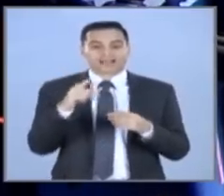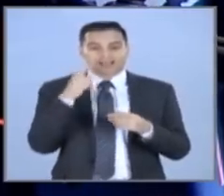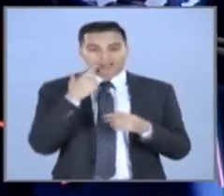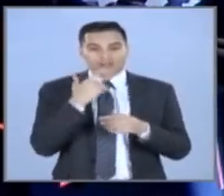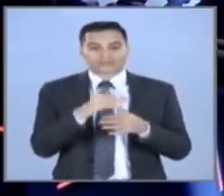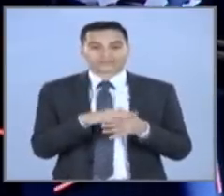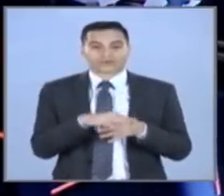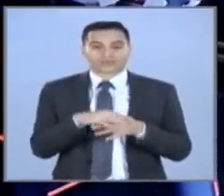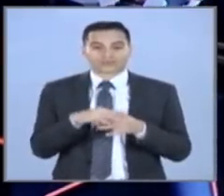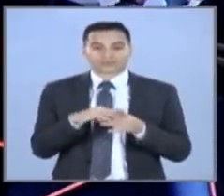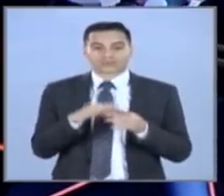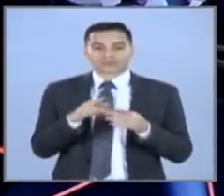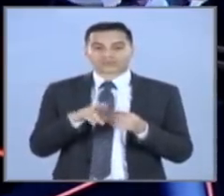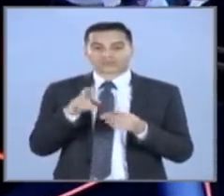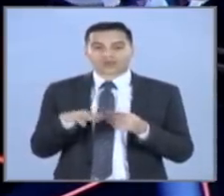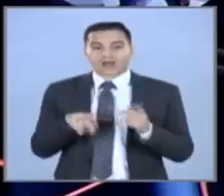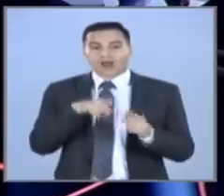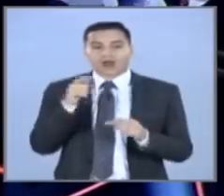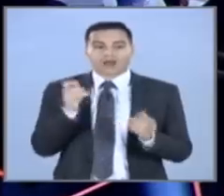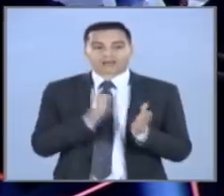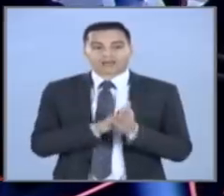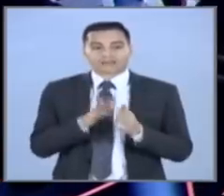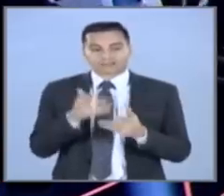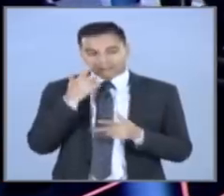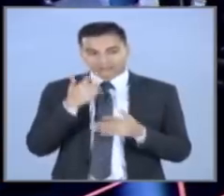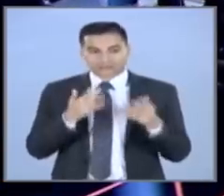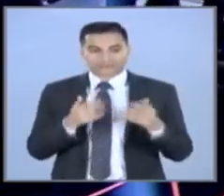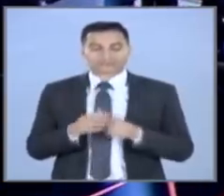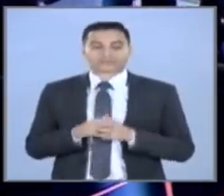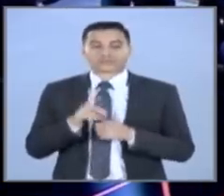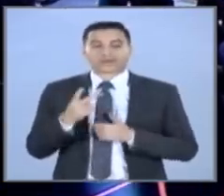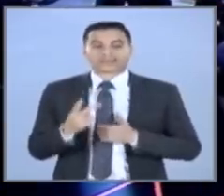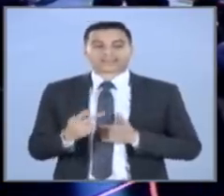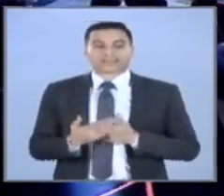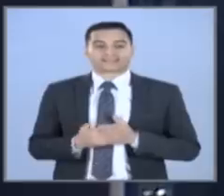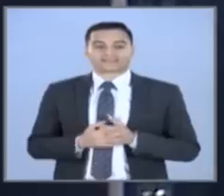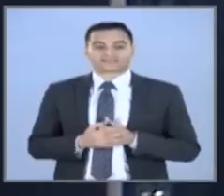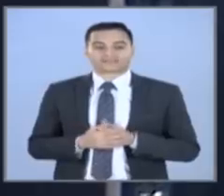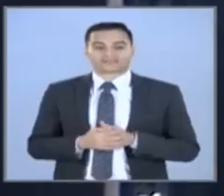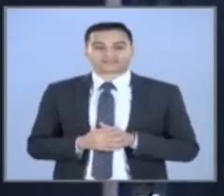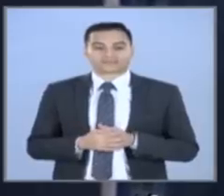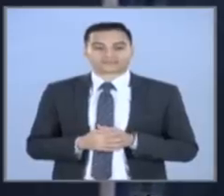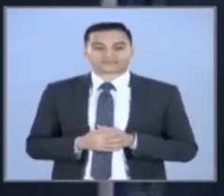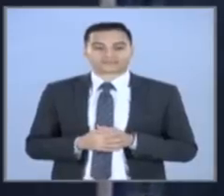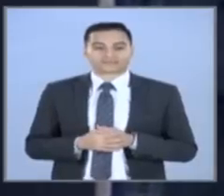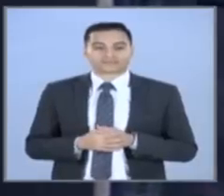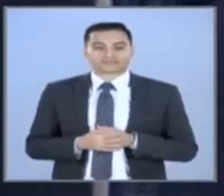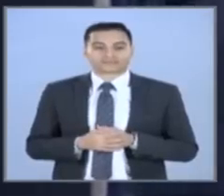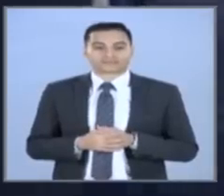عادل وعجلة الحظ والسؤال الثاني لعائلة مسيحة.